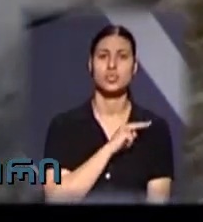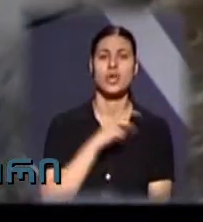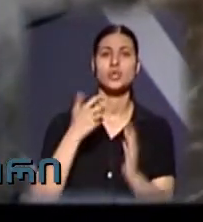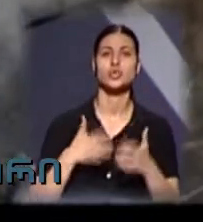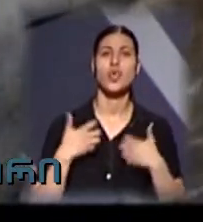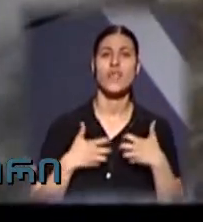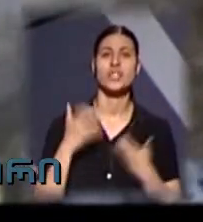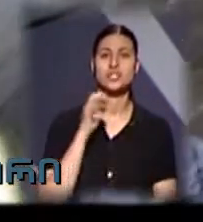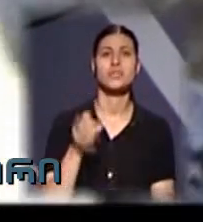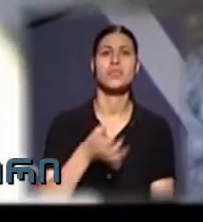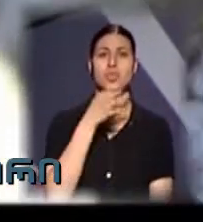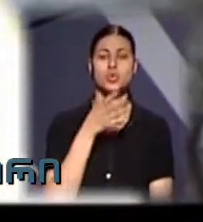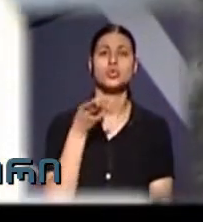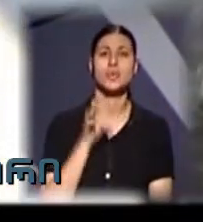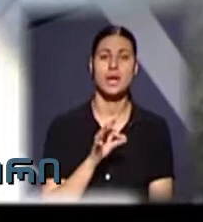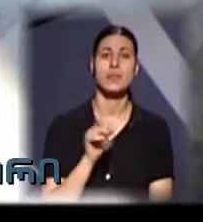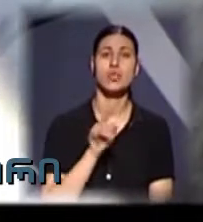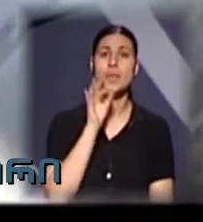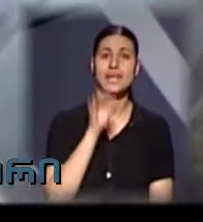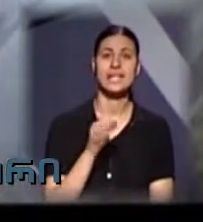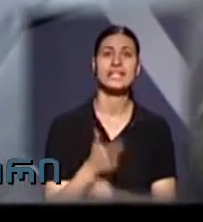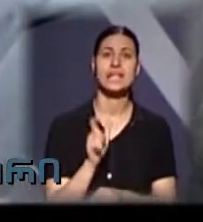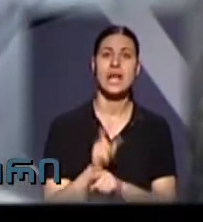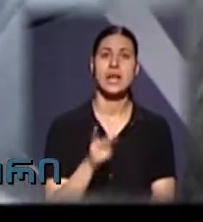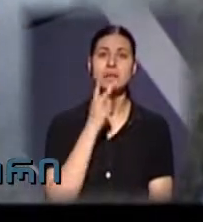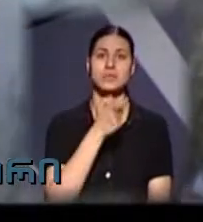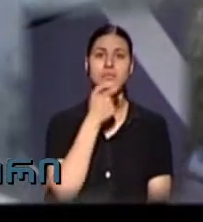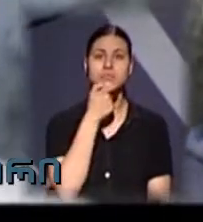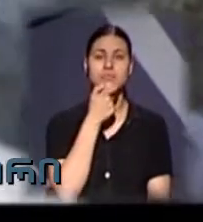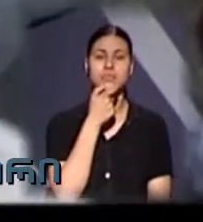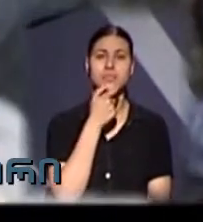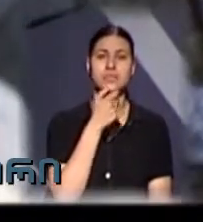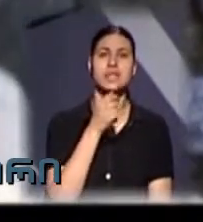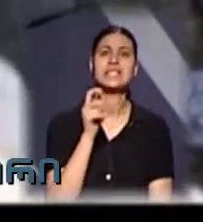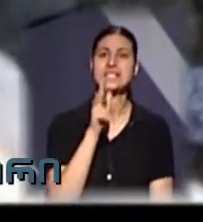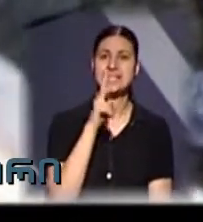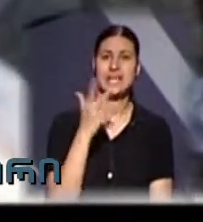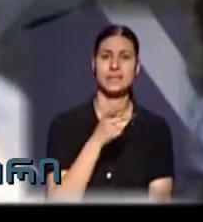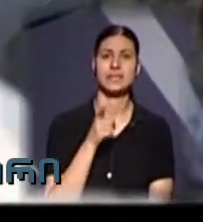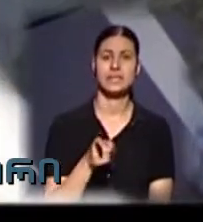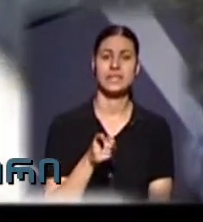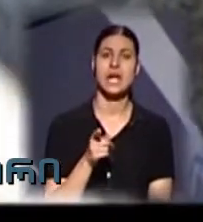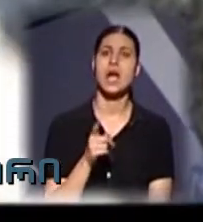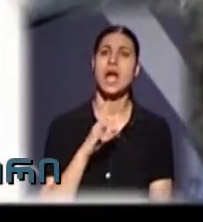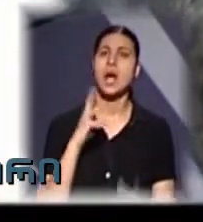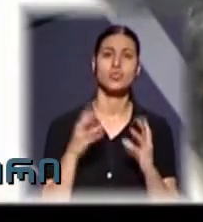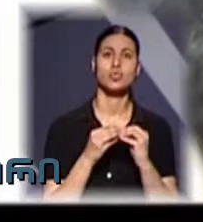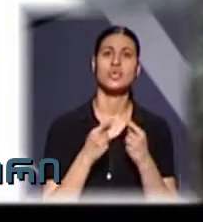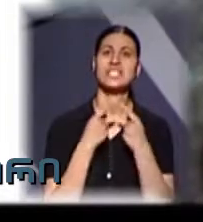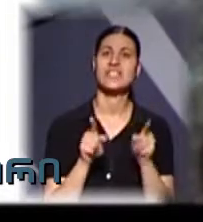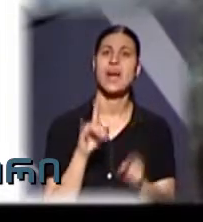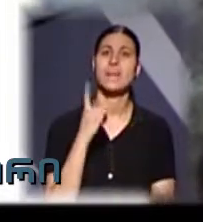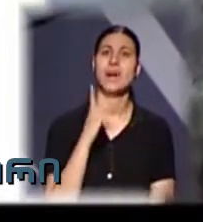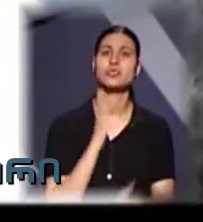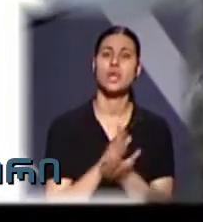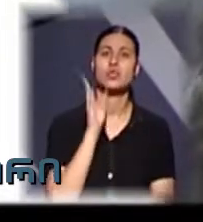შესახებ და მოწონს მაგრამ რო გითხრათ ძალიან დიდხანს უყურებს თქო ნუ თან 3 წლისა აბსოლუტურად სხვა ბავშვი